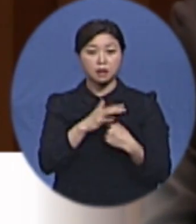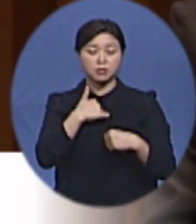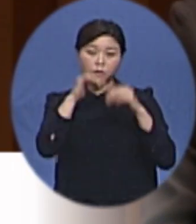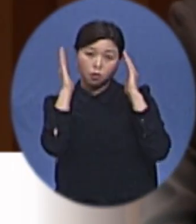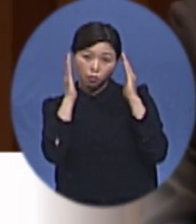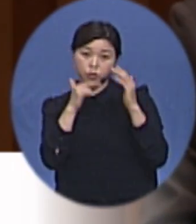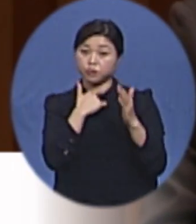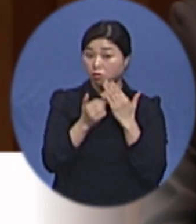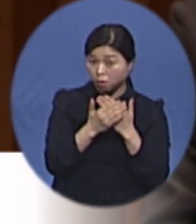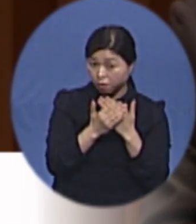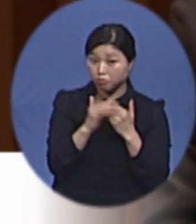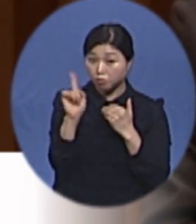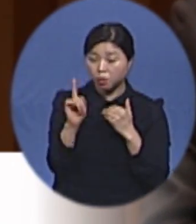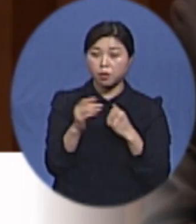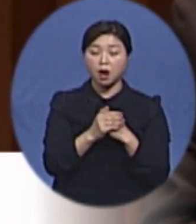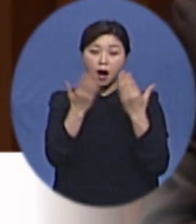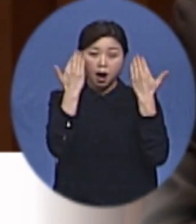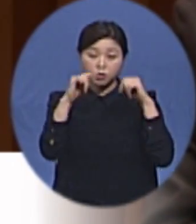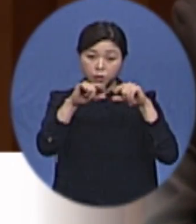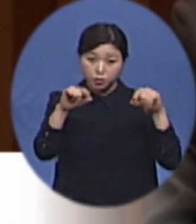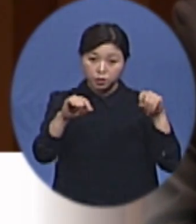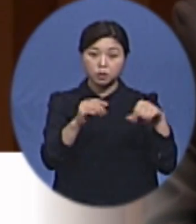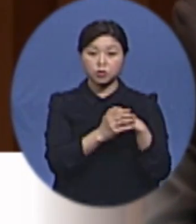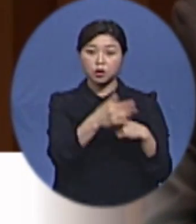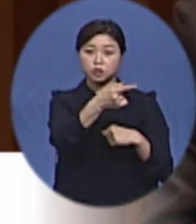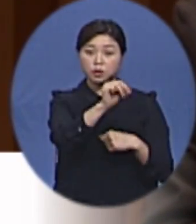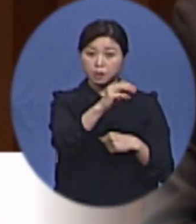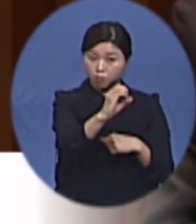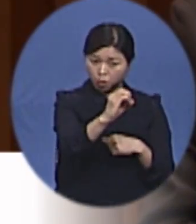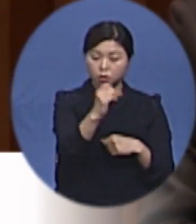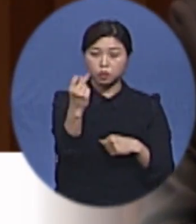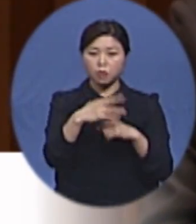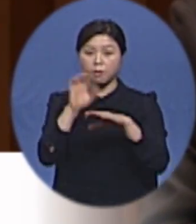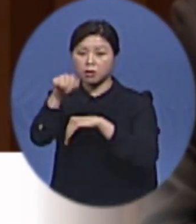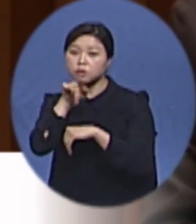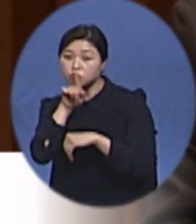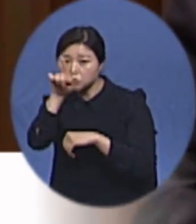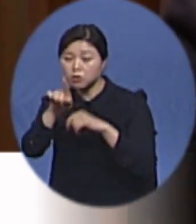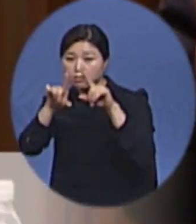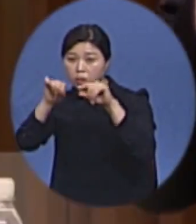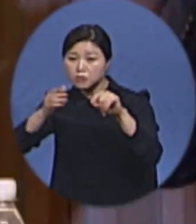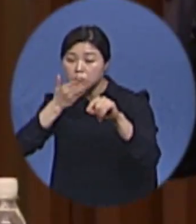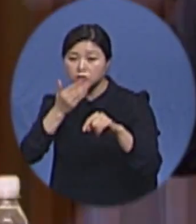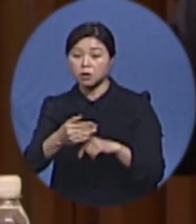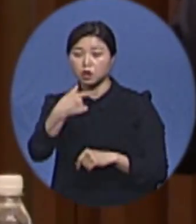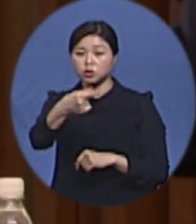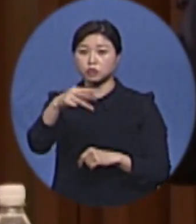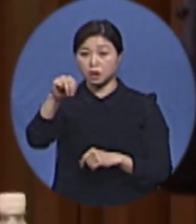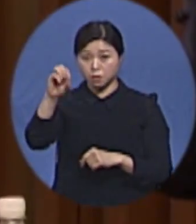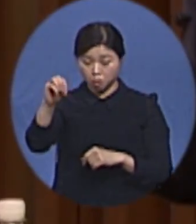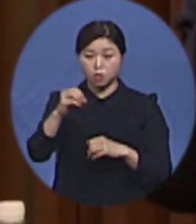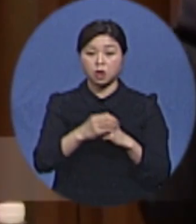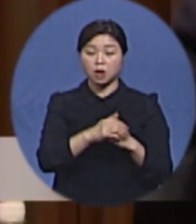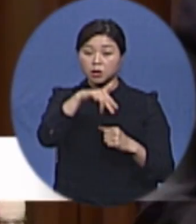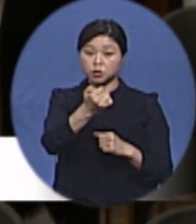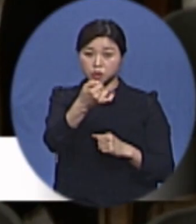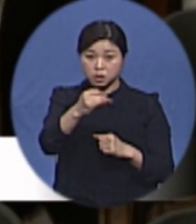보니까 학교 급식도 GMO, 밖에서 시켜먹는 것도 GMO인 거예요. 이어서 조희연